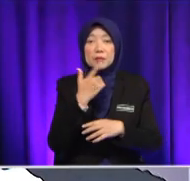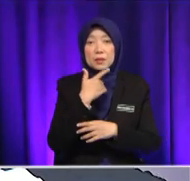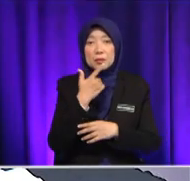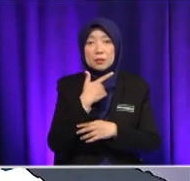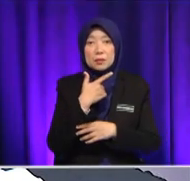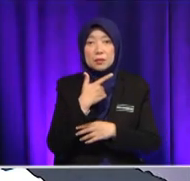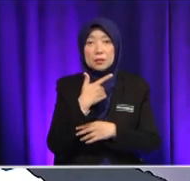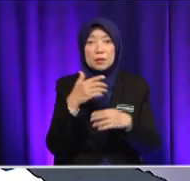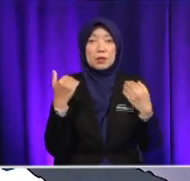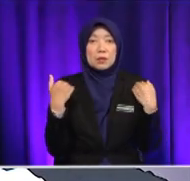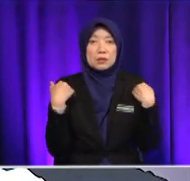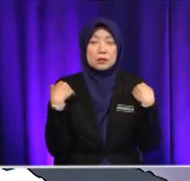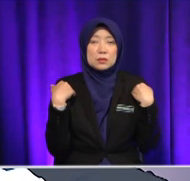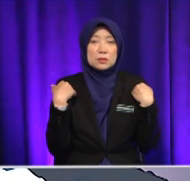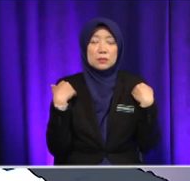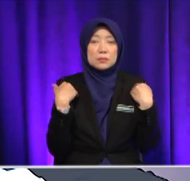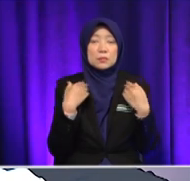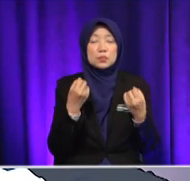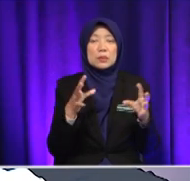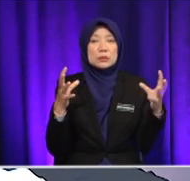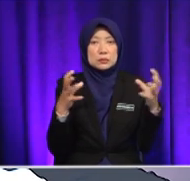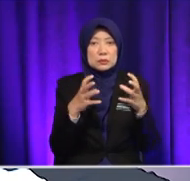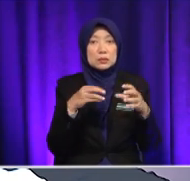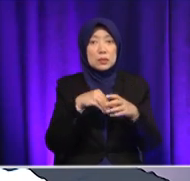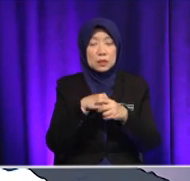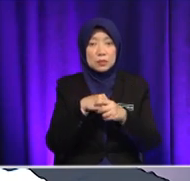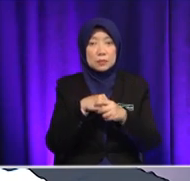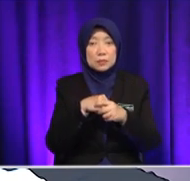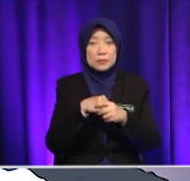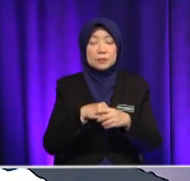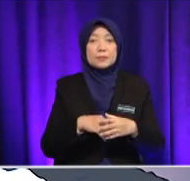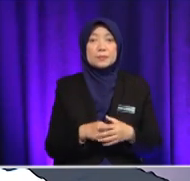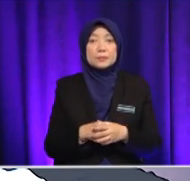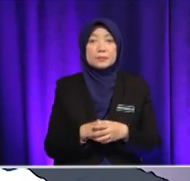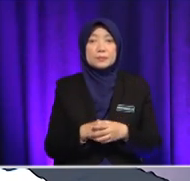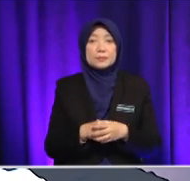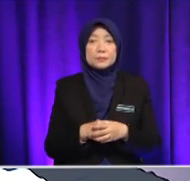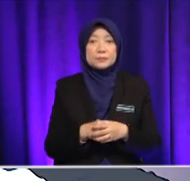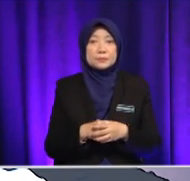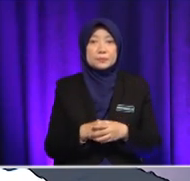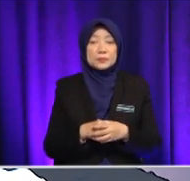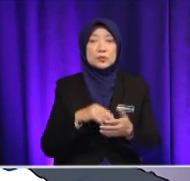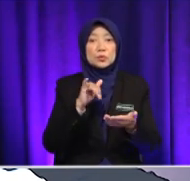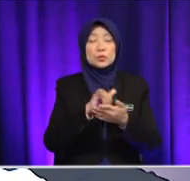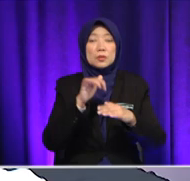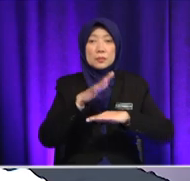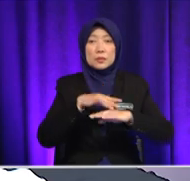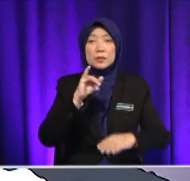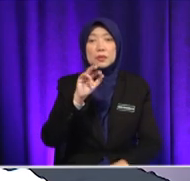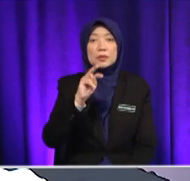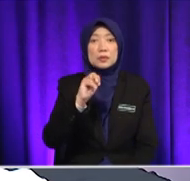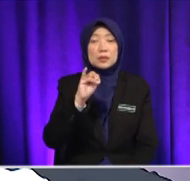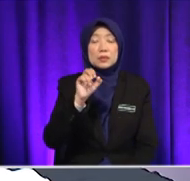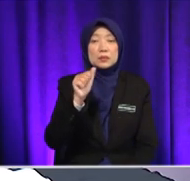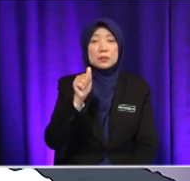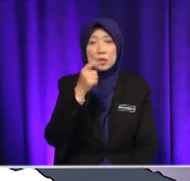yang mungkin ada sedikit pembekuan tu bila kita goncang. Ini kita panggil dia konsep inisia. Okey. Inisia iaitu kita goncang dan